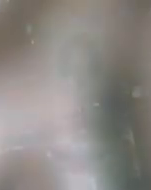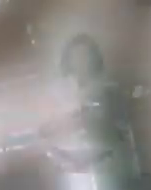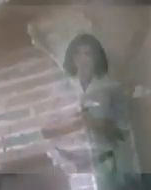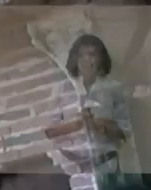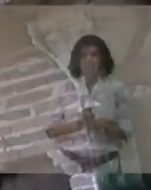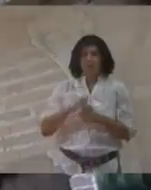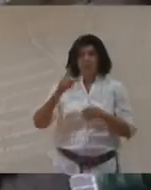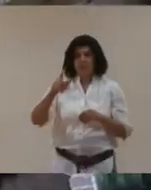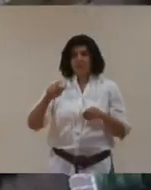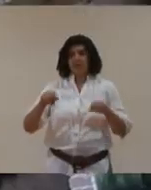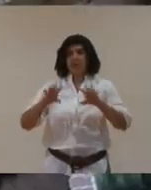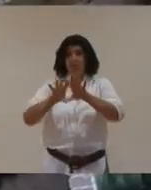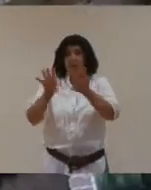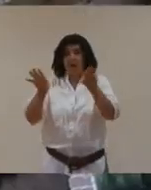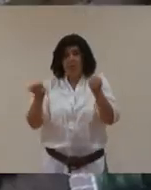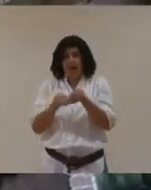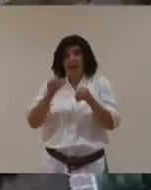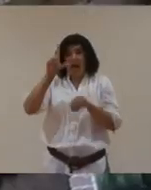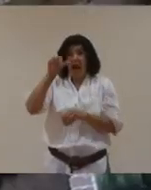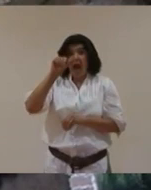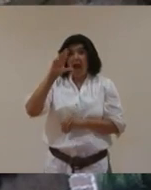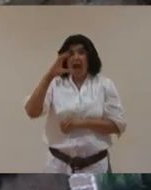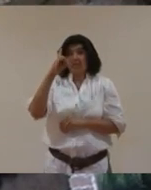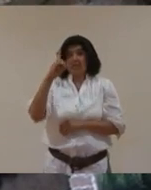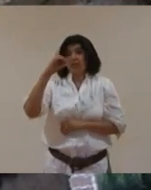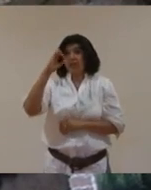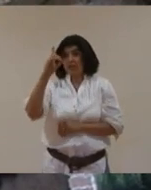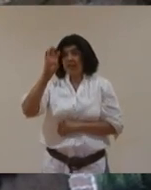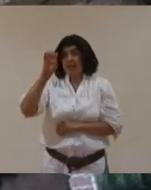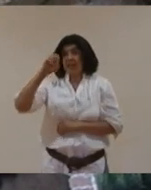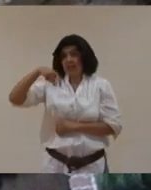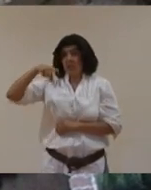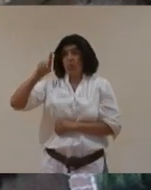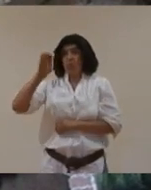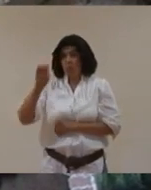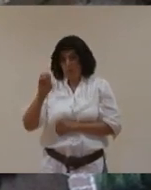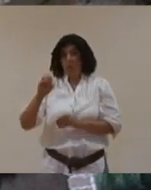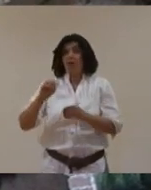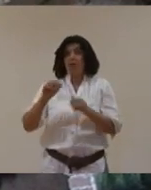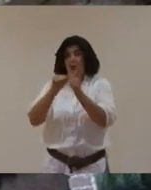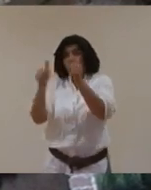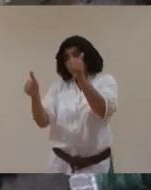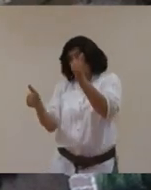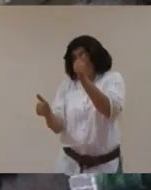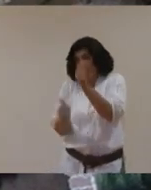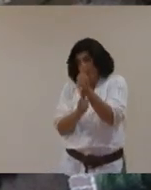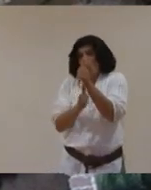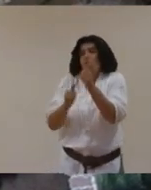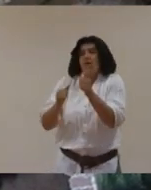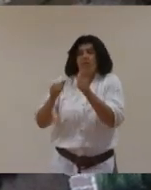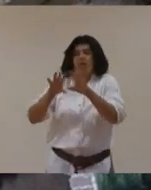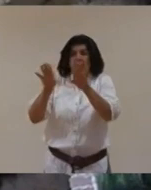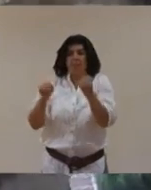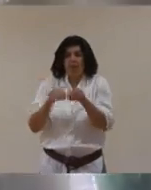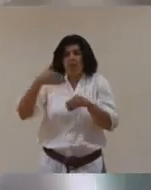A l'origine de la construction, la famille Montfaucon, vassale de la très puissante famille l'archevêque des Partenais, habitera ce château jusqu